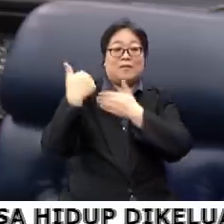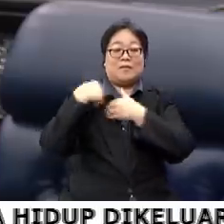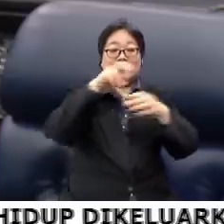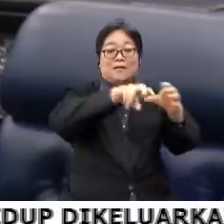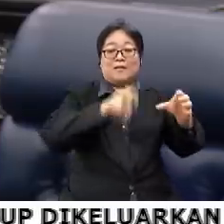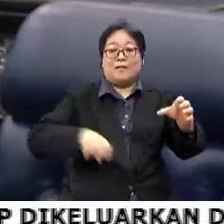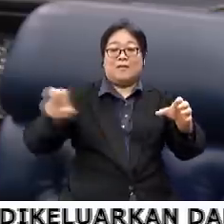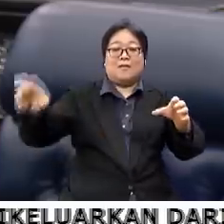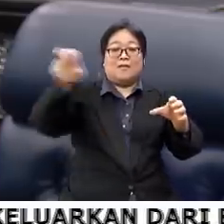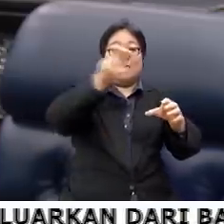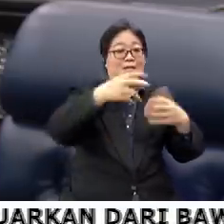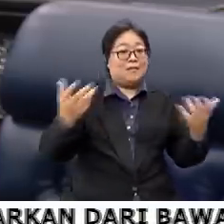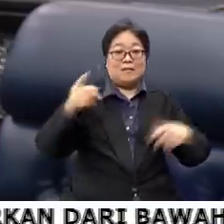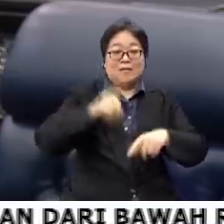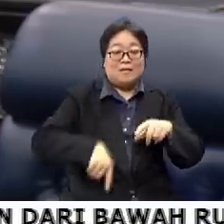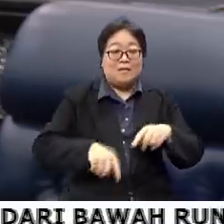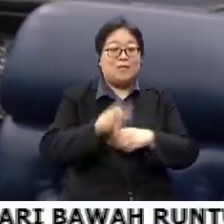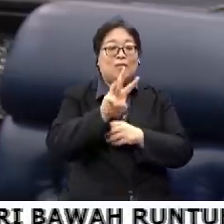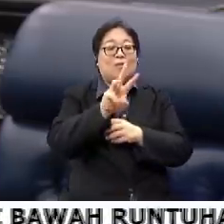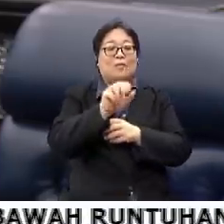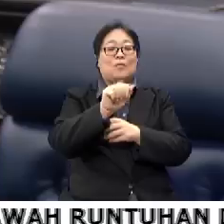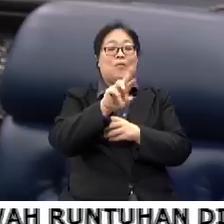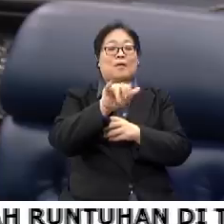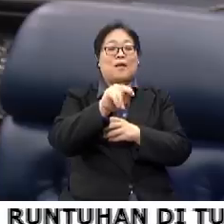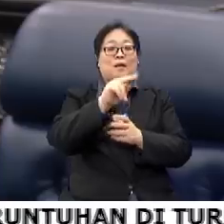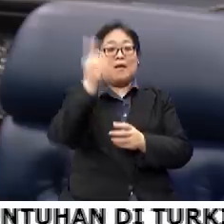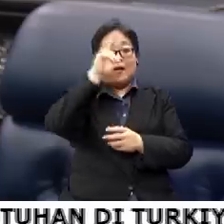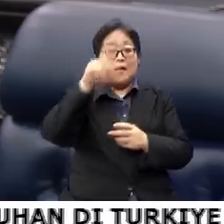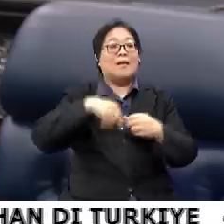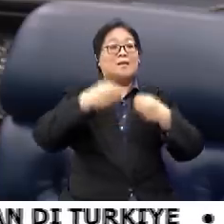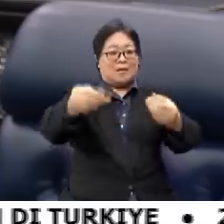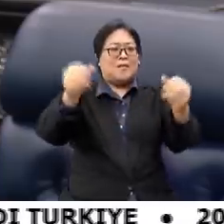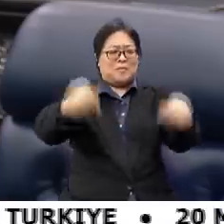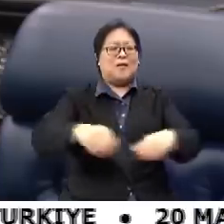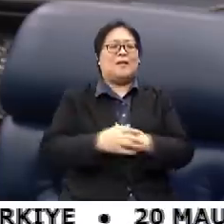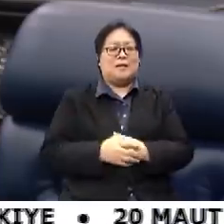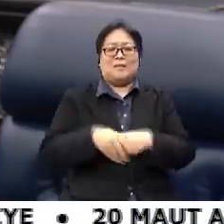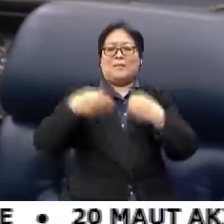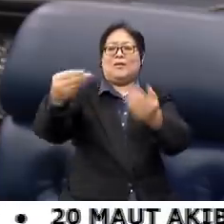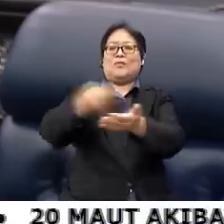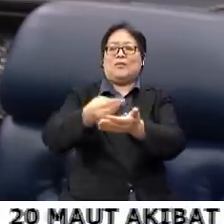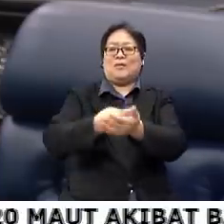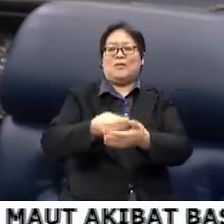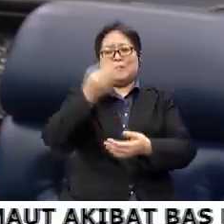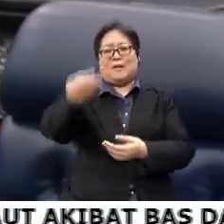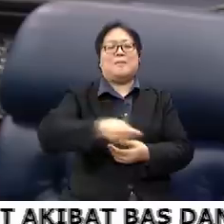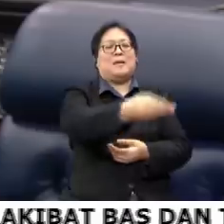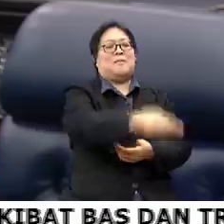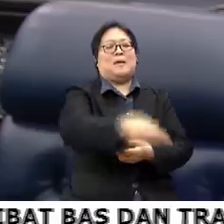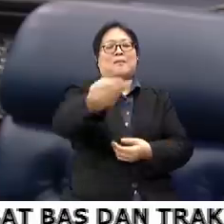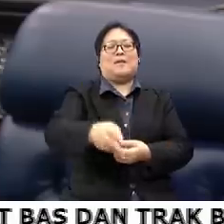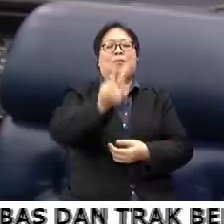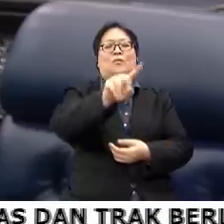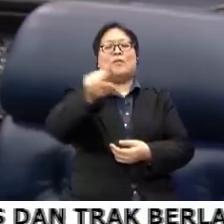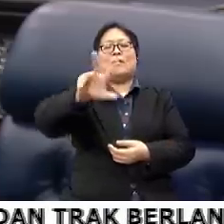lompat daripada warisan punya kerajaan, boleh tawarkan jawatan. Boleh bagi duit, bagi tahu ke, okay, you bagi dia